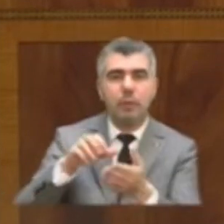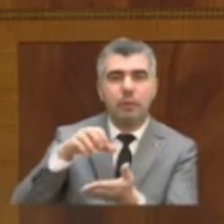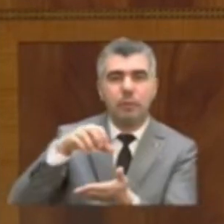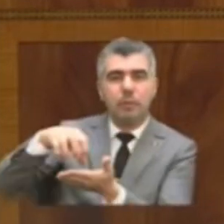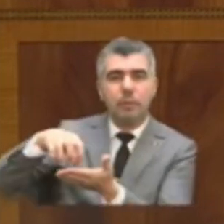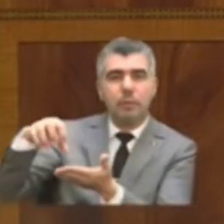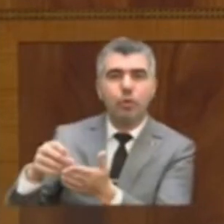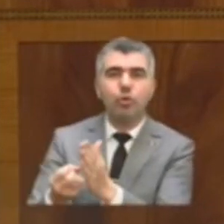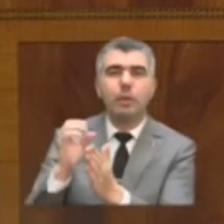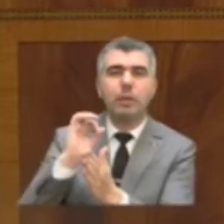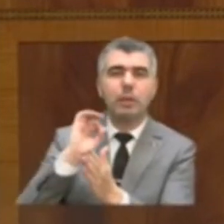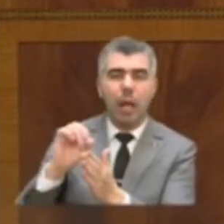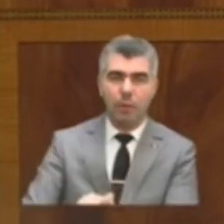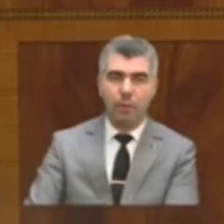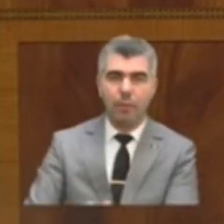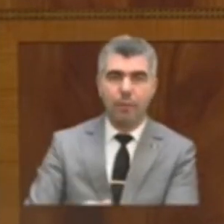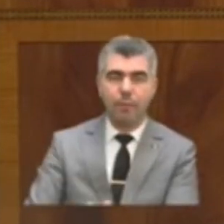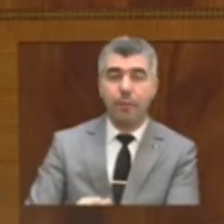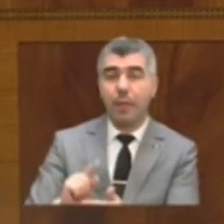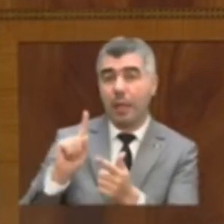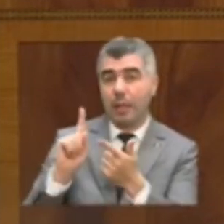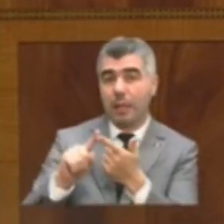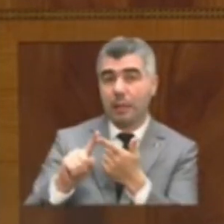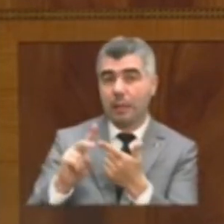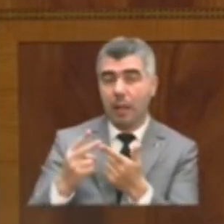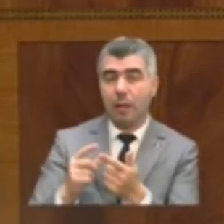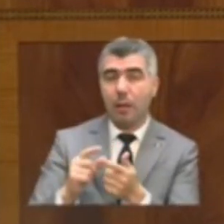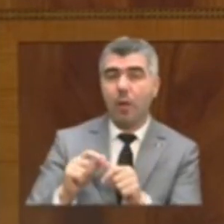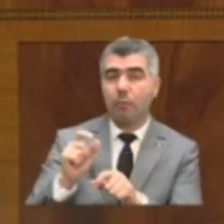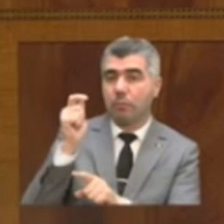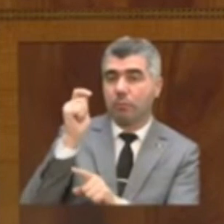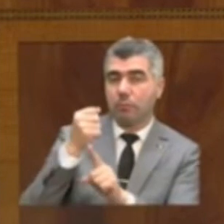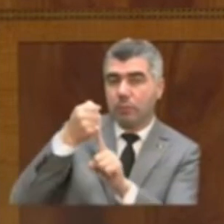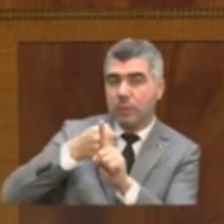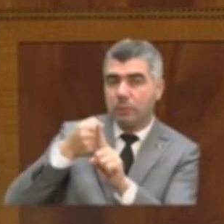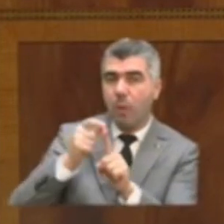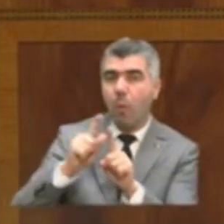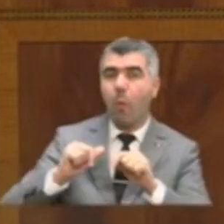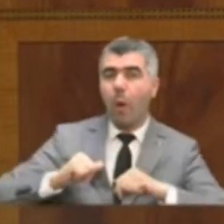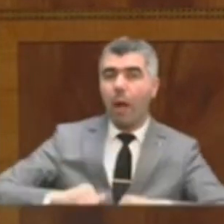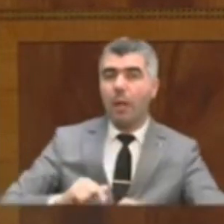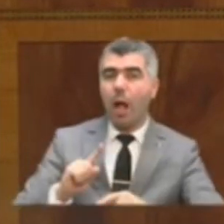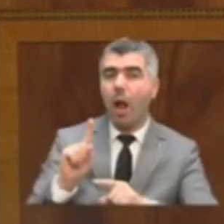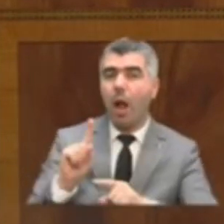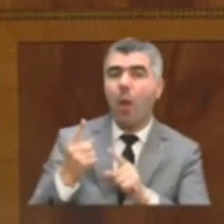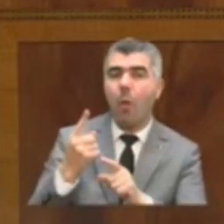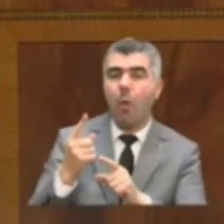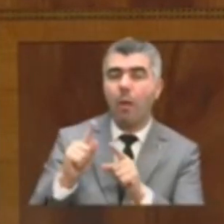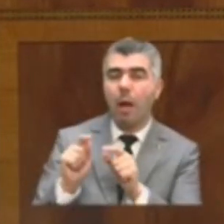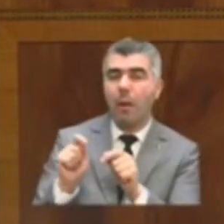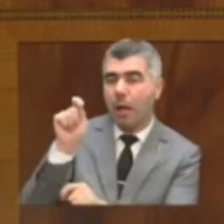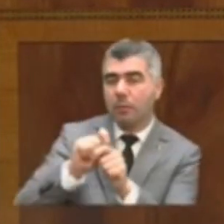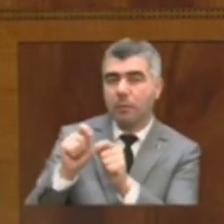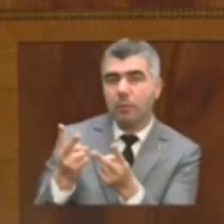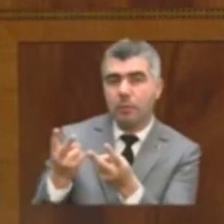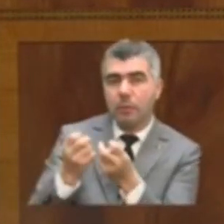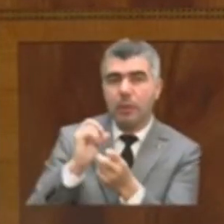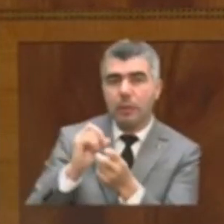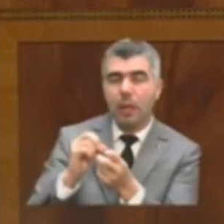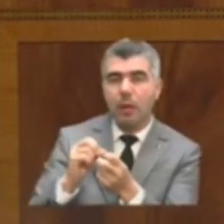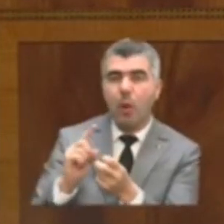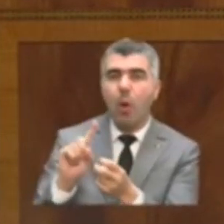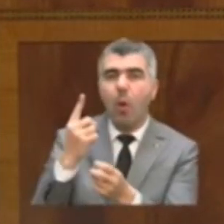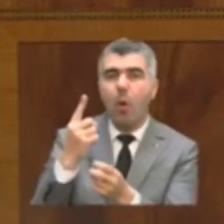وإنشاء أحواض جديدة. وفي هذا الإطار قامت الوزارة بإنشاء أول محطة لتحلية مياه البحر بجهة سوس